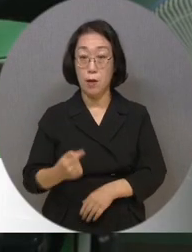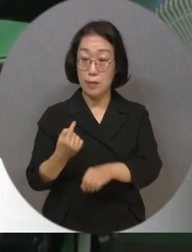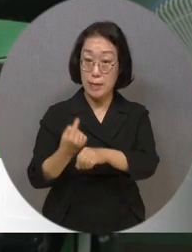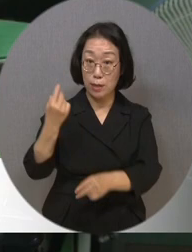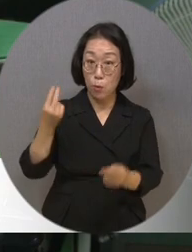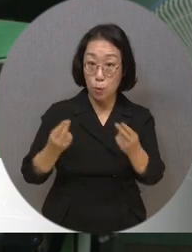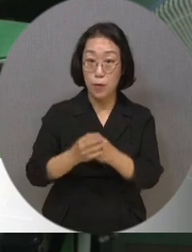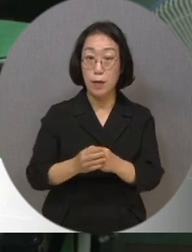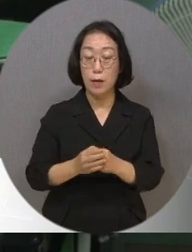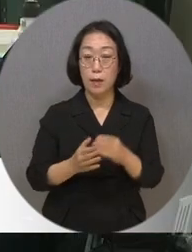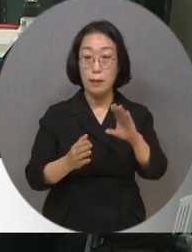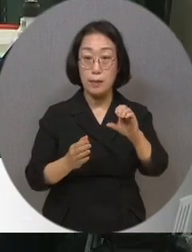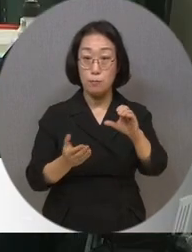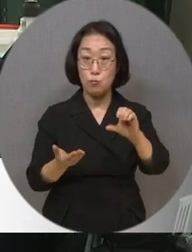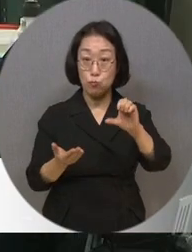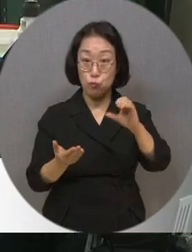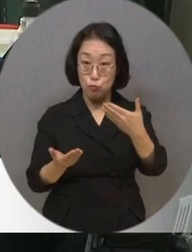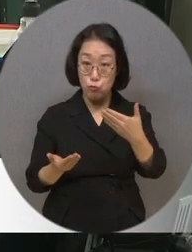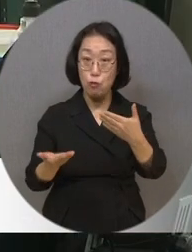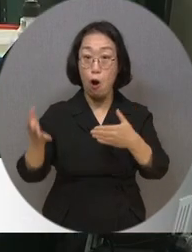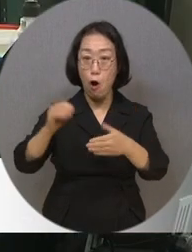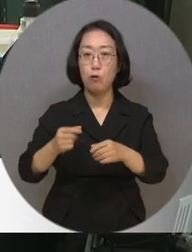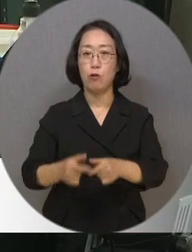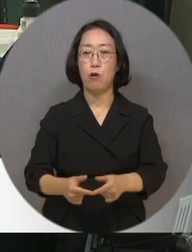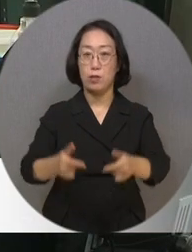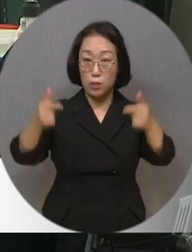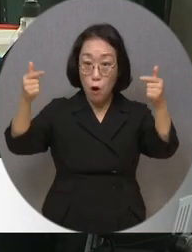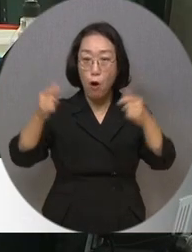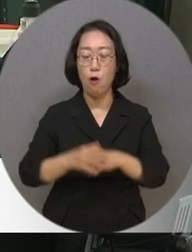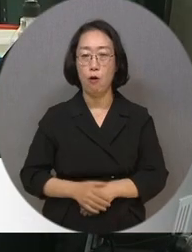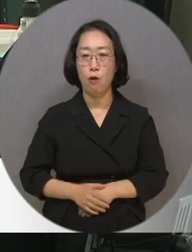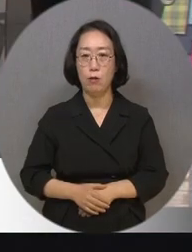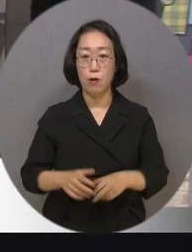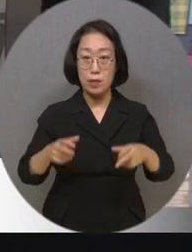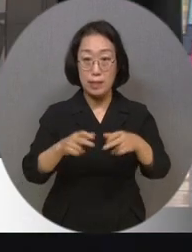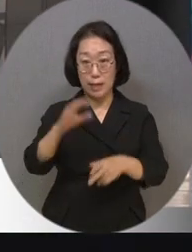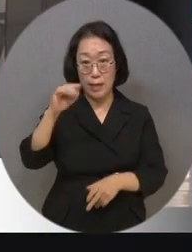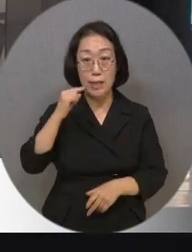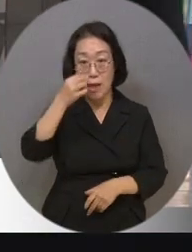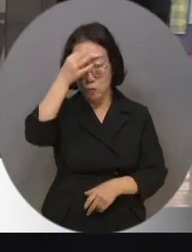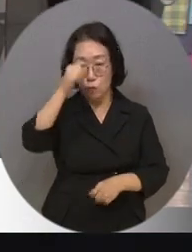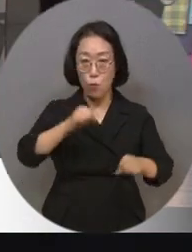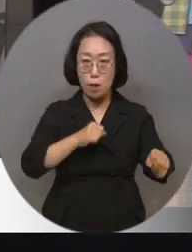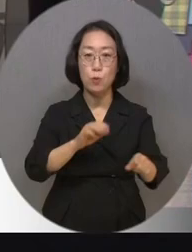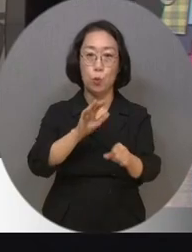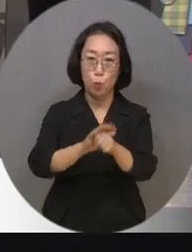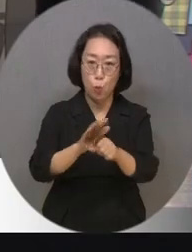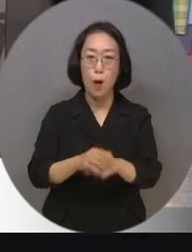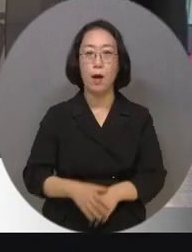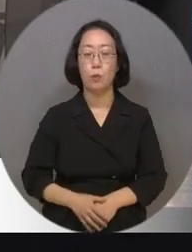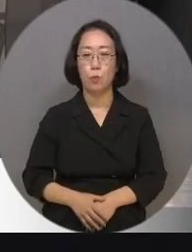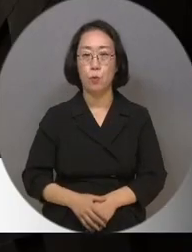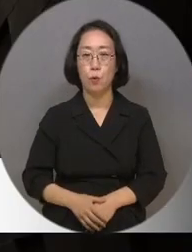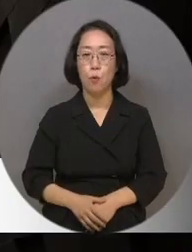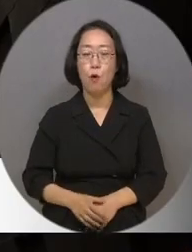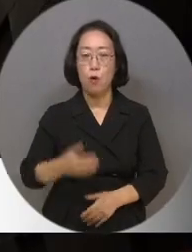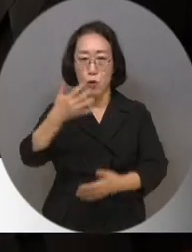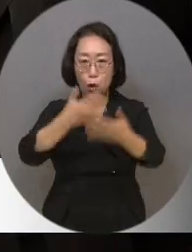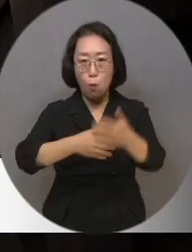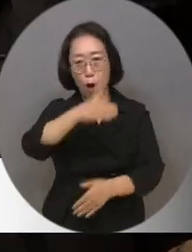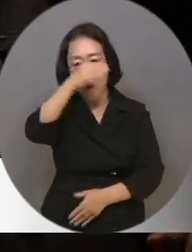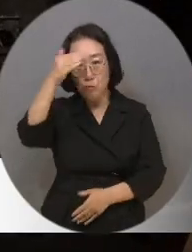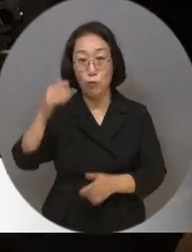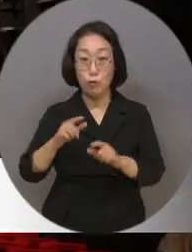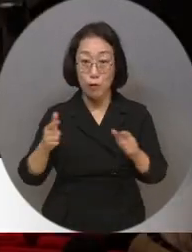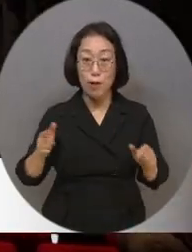지난해 대비 49억원 증액 된 금액입니다 장애인 예술활동 지원과 대체자료 개발 영화 관람 지원 등